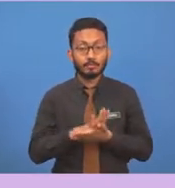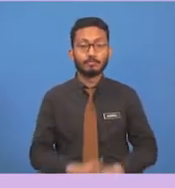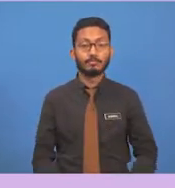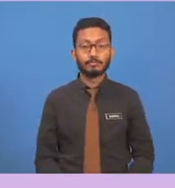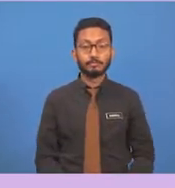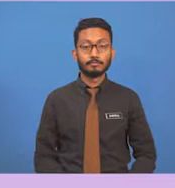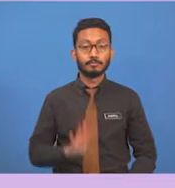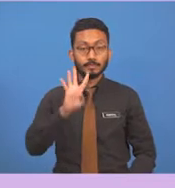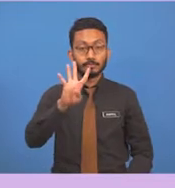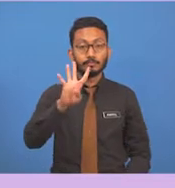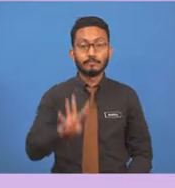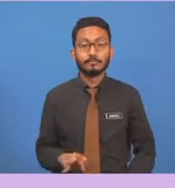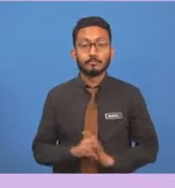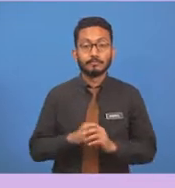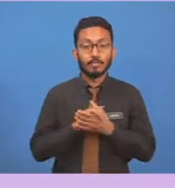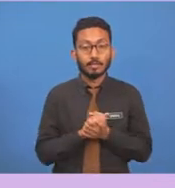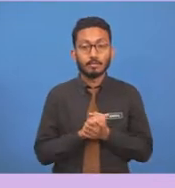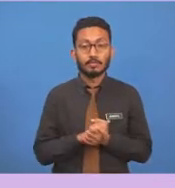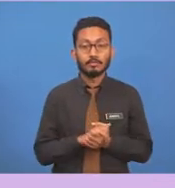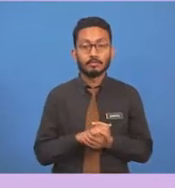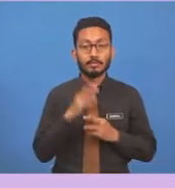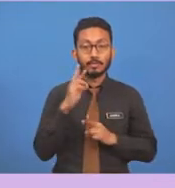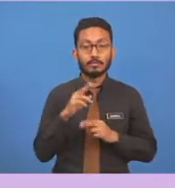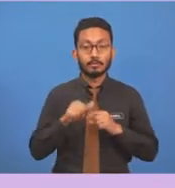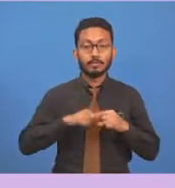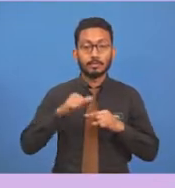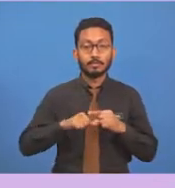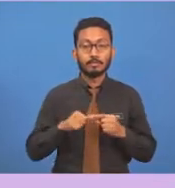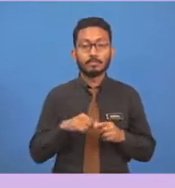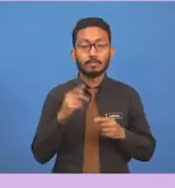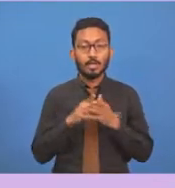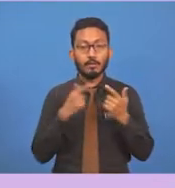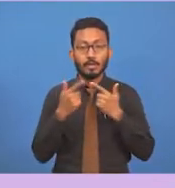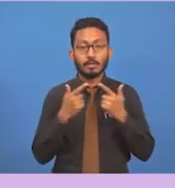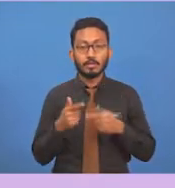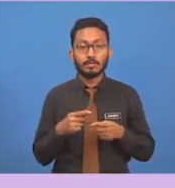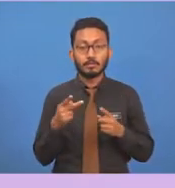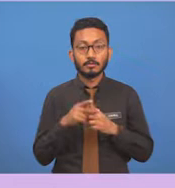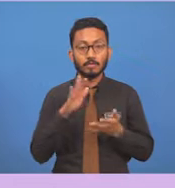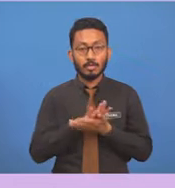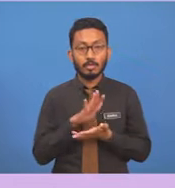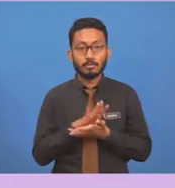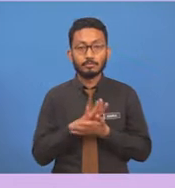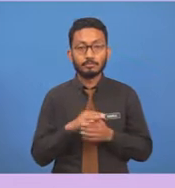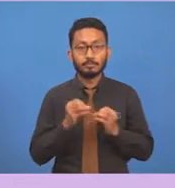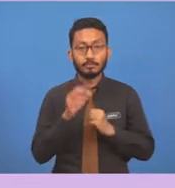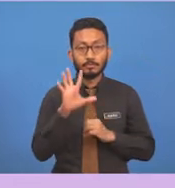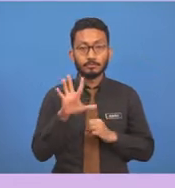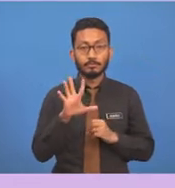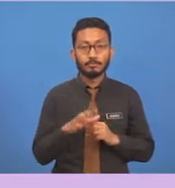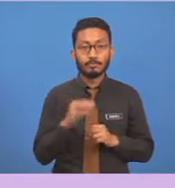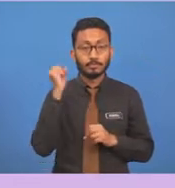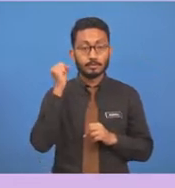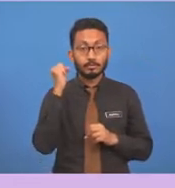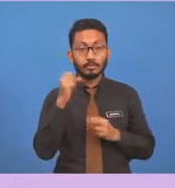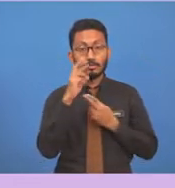Keempat, bersalam dan hormat apabila pelawat datang ke sekolah. Dan kelima, sentiasa